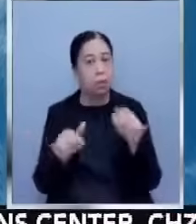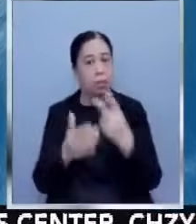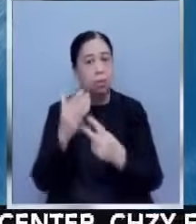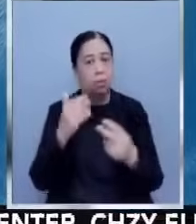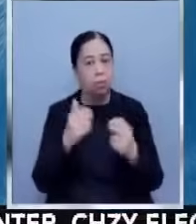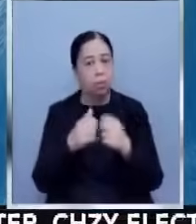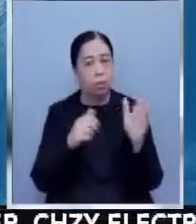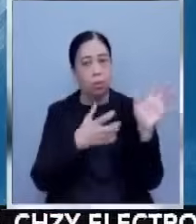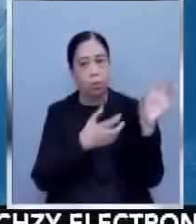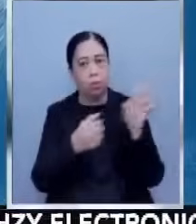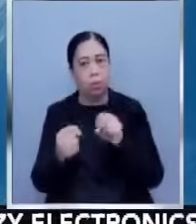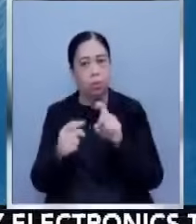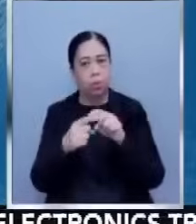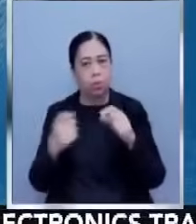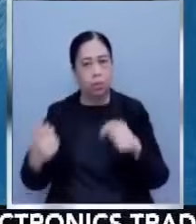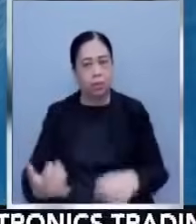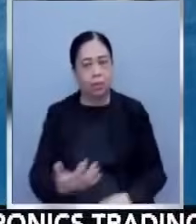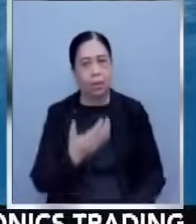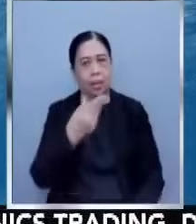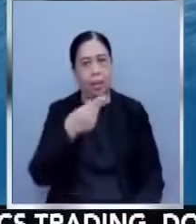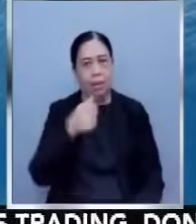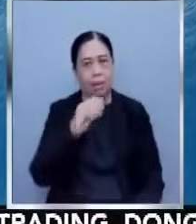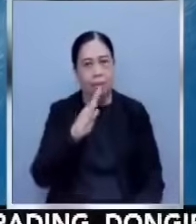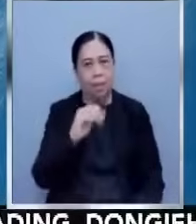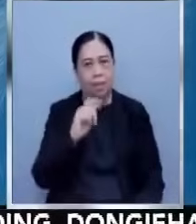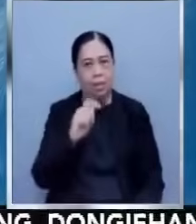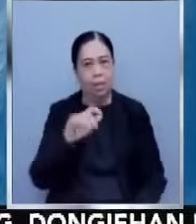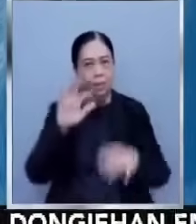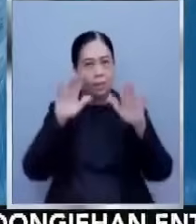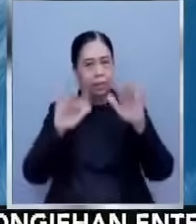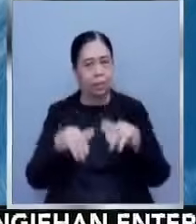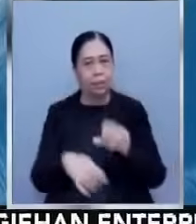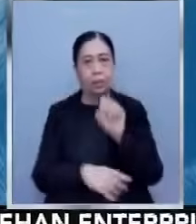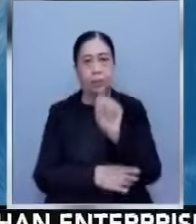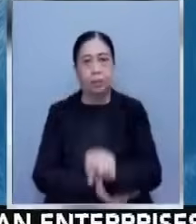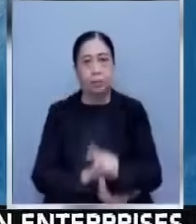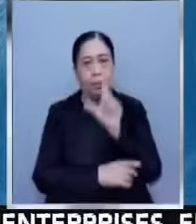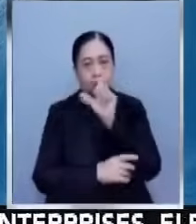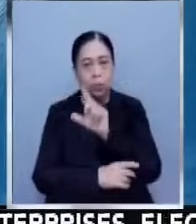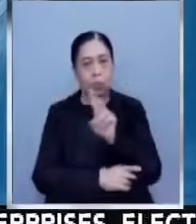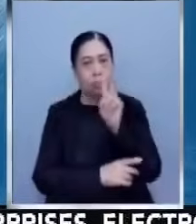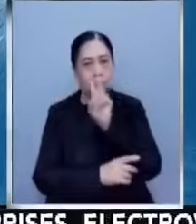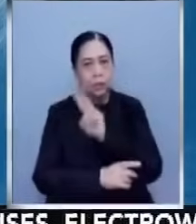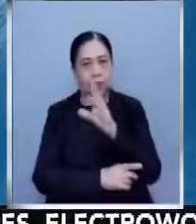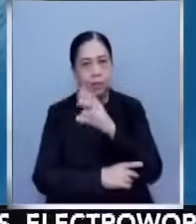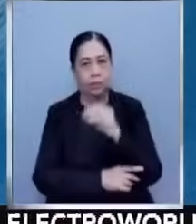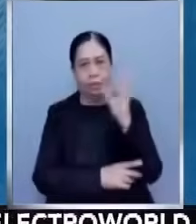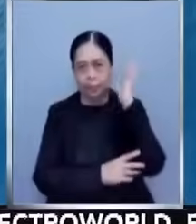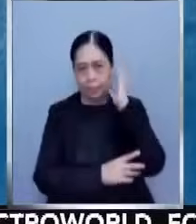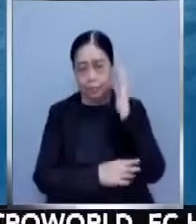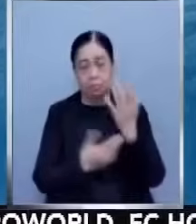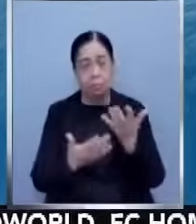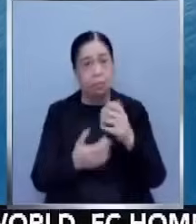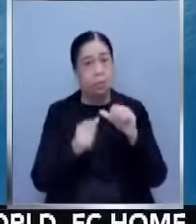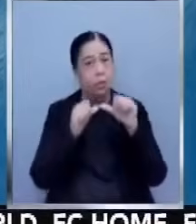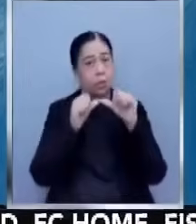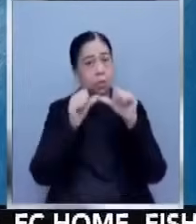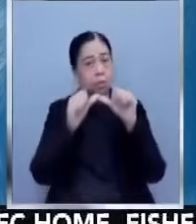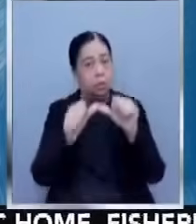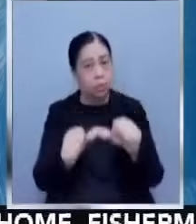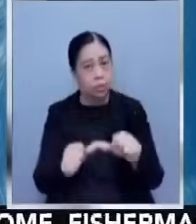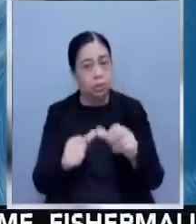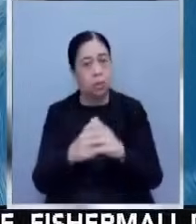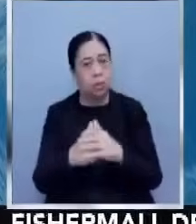hinahatak itong hanging habagat na nagpapaulan din sa Southern Luzon, Visayas at Mindanao. At posibleng magpatuloy pa yan in the